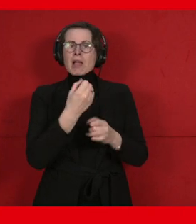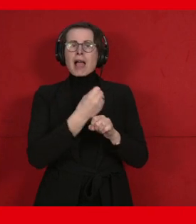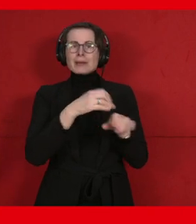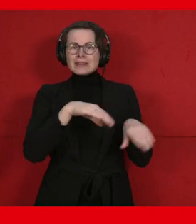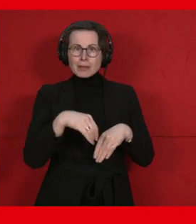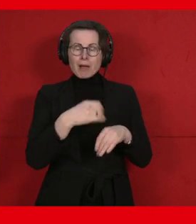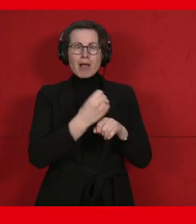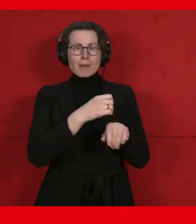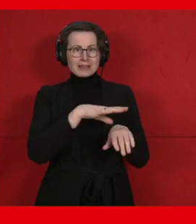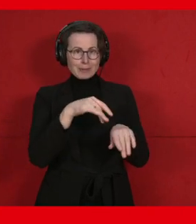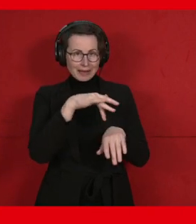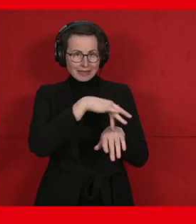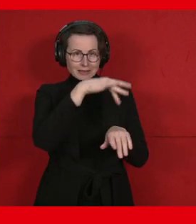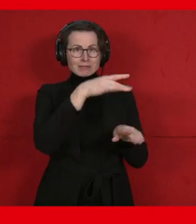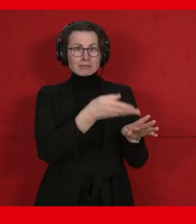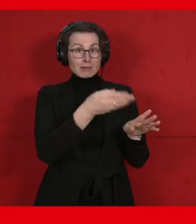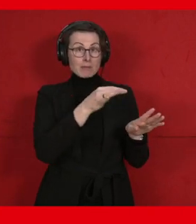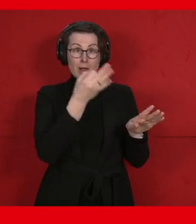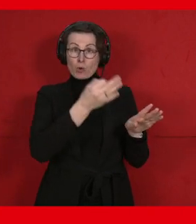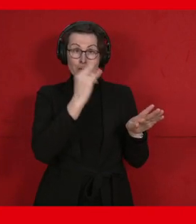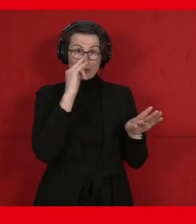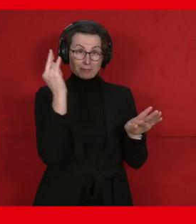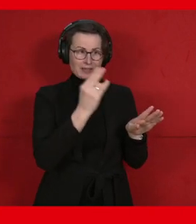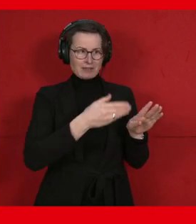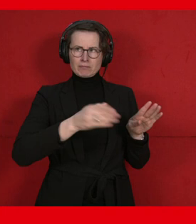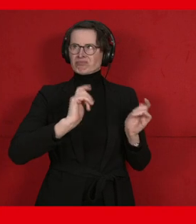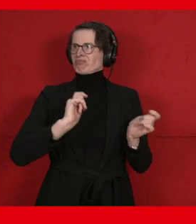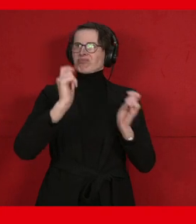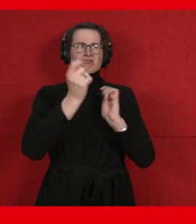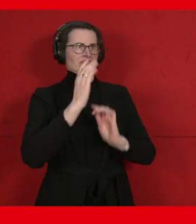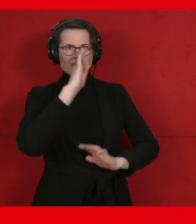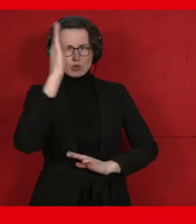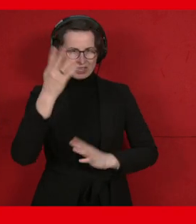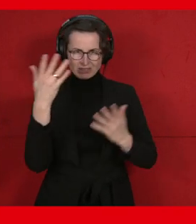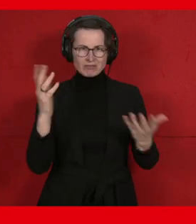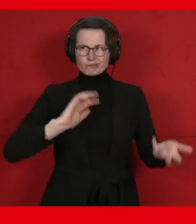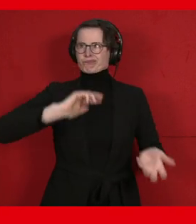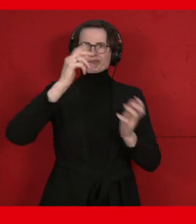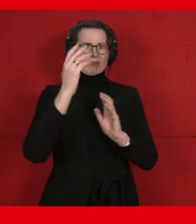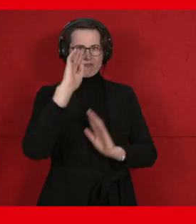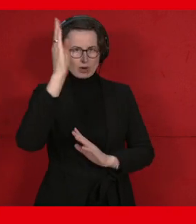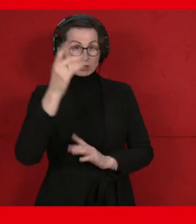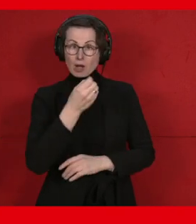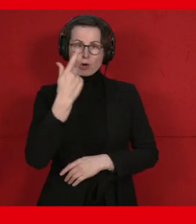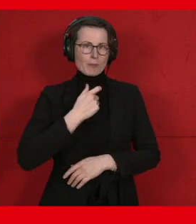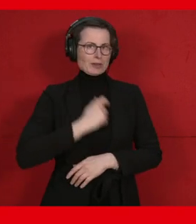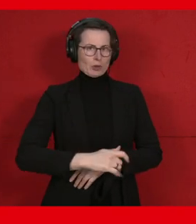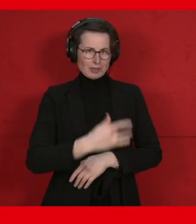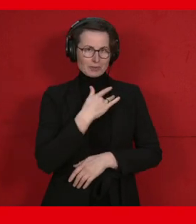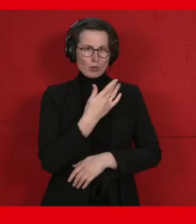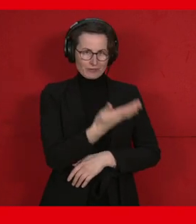Arbeitnehmerinnen und Arbeitnehmern eine Perspektive zu geben in dieser Transformation, in diesen Umbrüchen, die natürlich auch persönliche Umbrüche